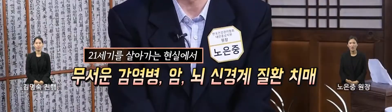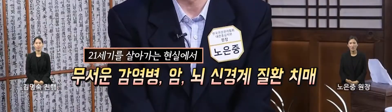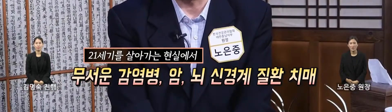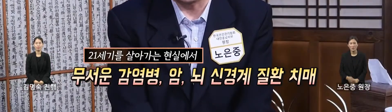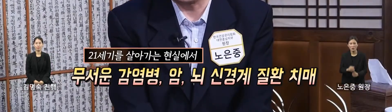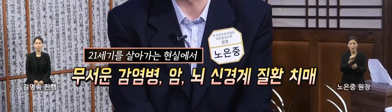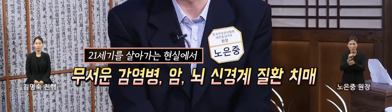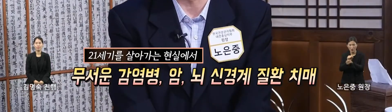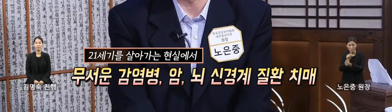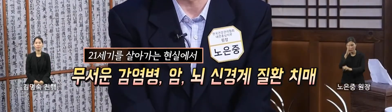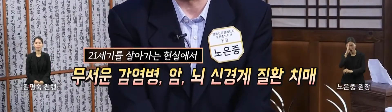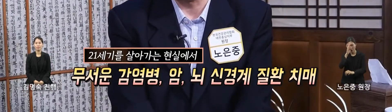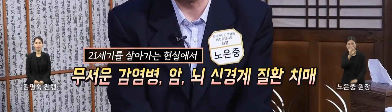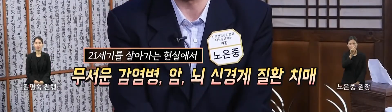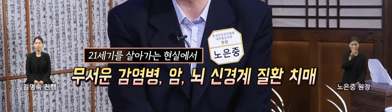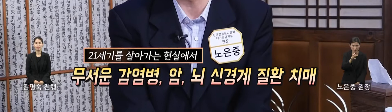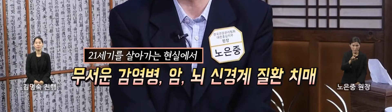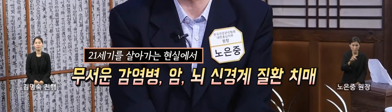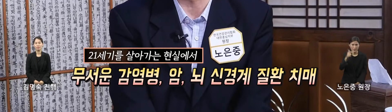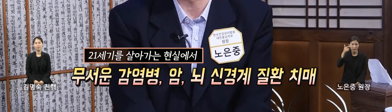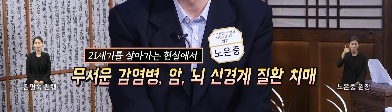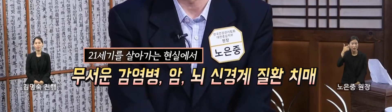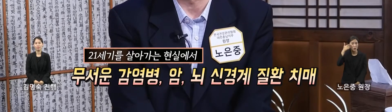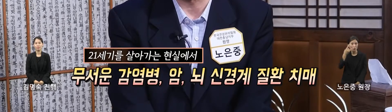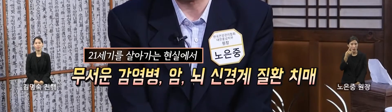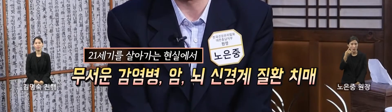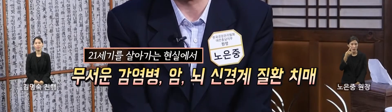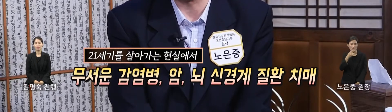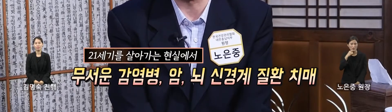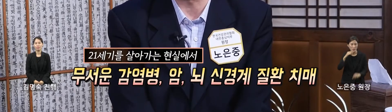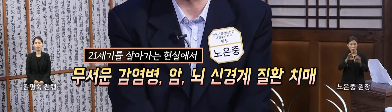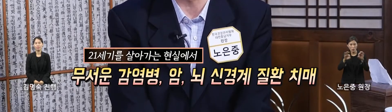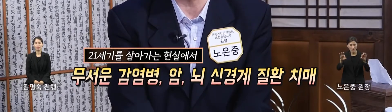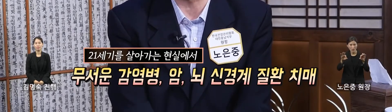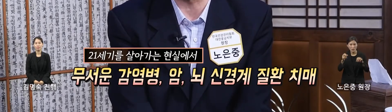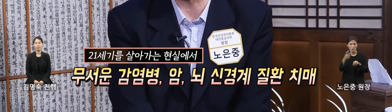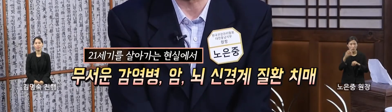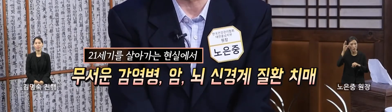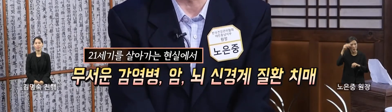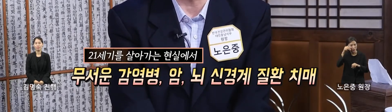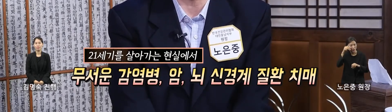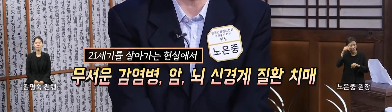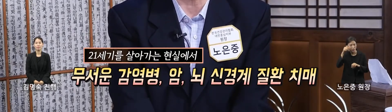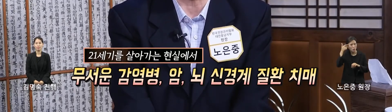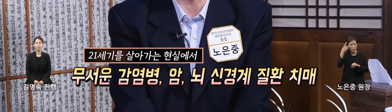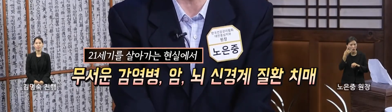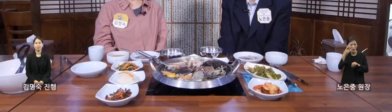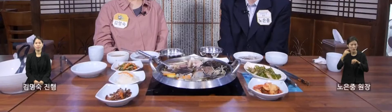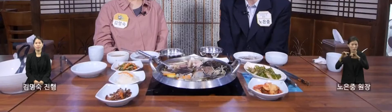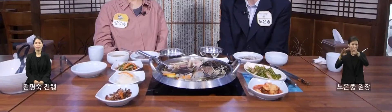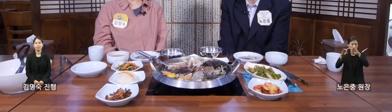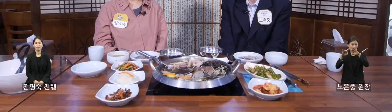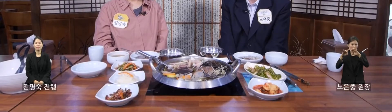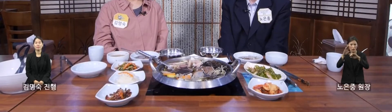감염병, 암, 뇌심혈관 질환, 치매로 대표되는 뇌신경계 질환 이 네 가지가 제일